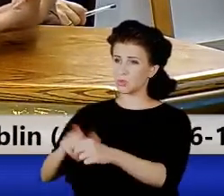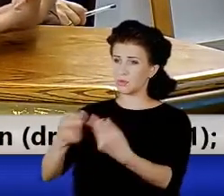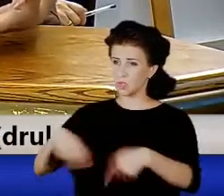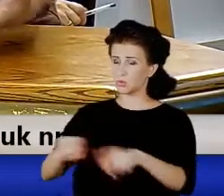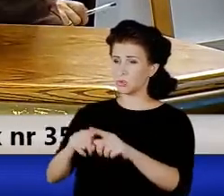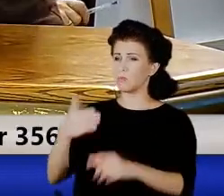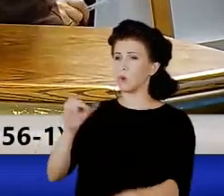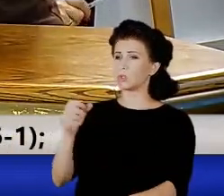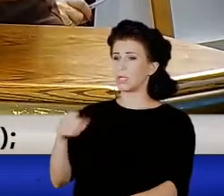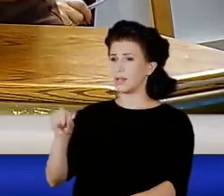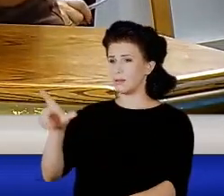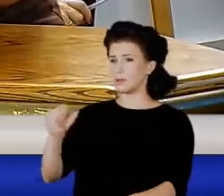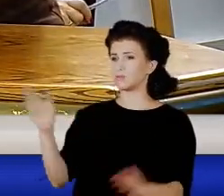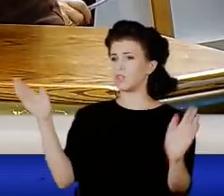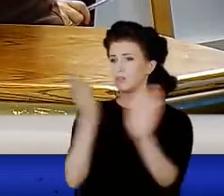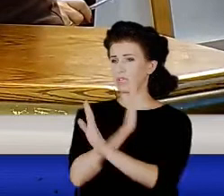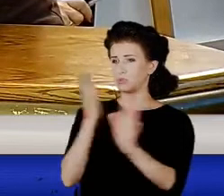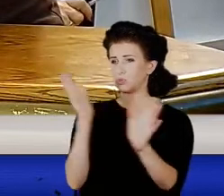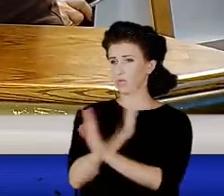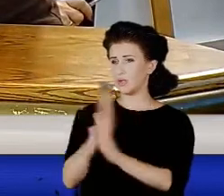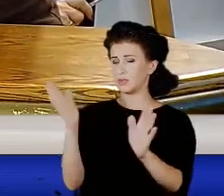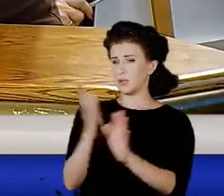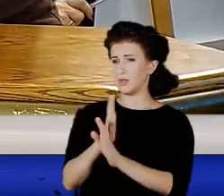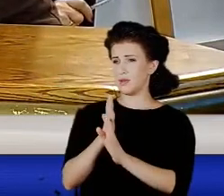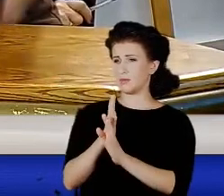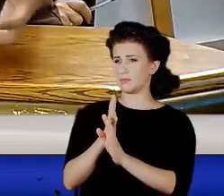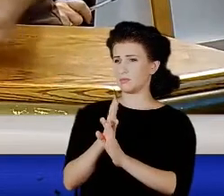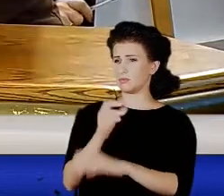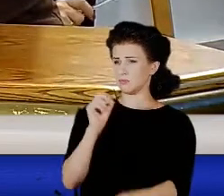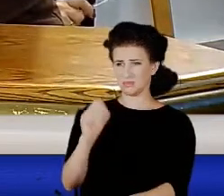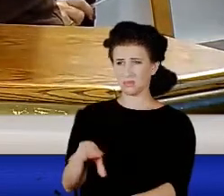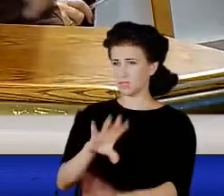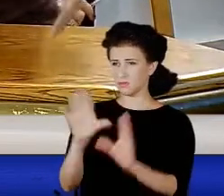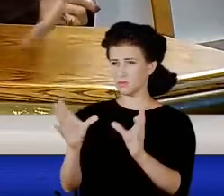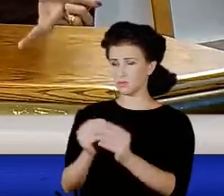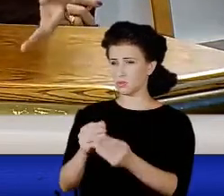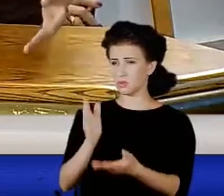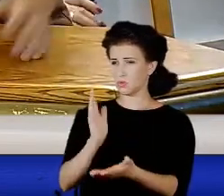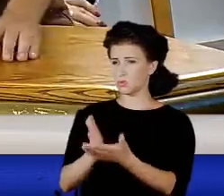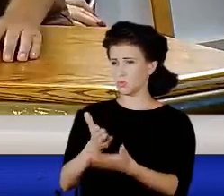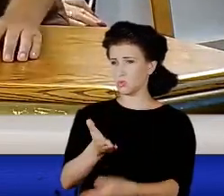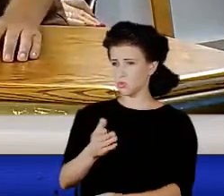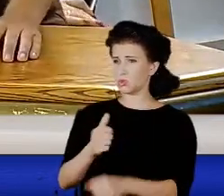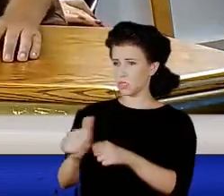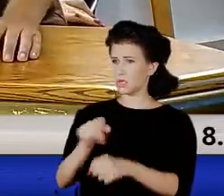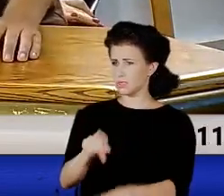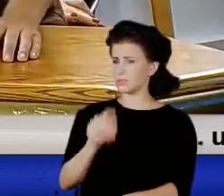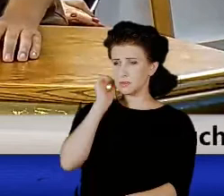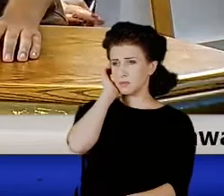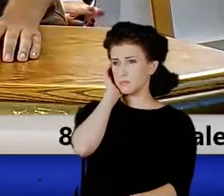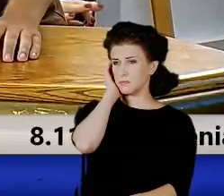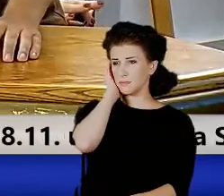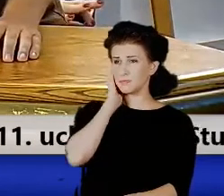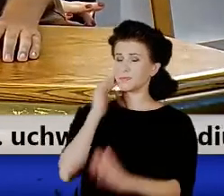przewietrzania? One są już częściowo znane i przeczą tym tezom, że tam już jest wszystko zdegradowane, że to tylko nawłoć, śmietnisko. To są